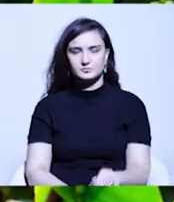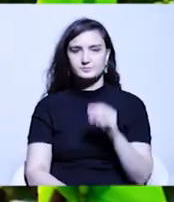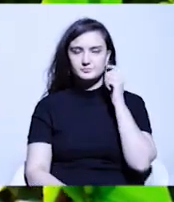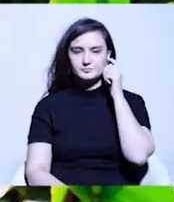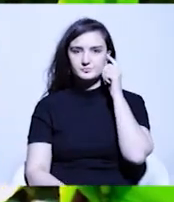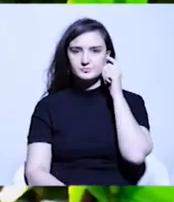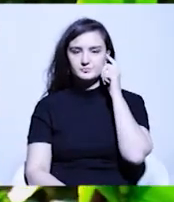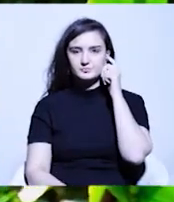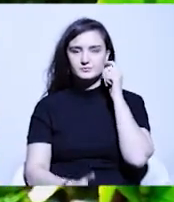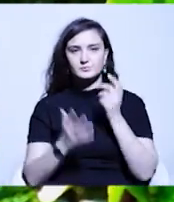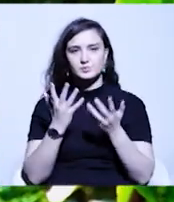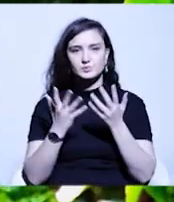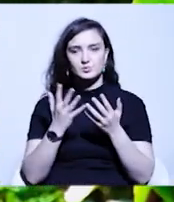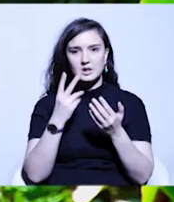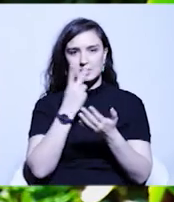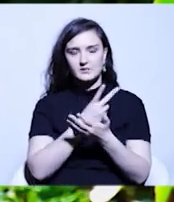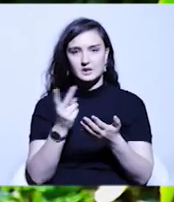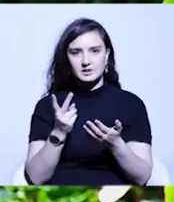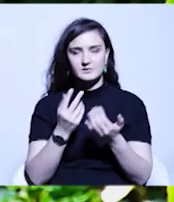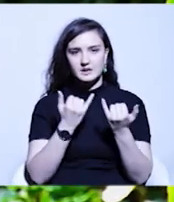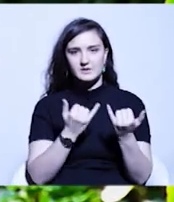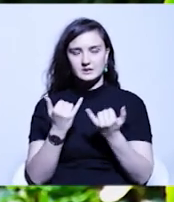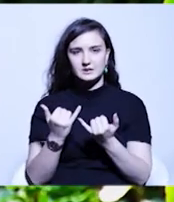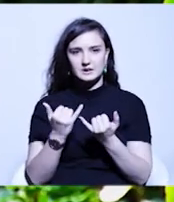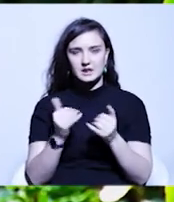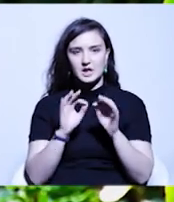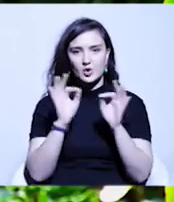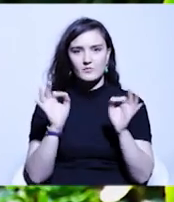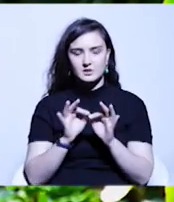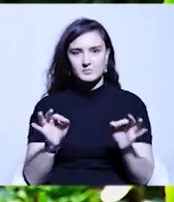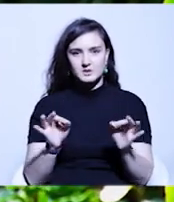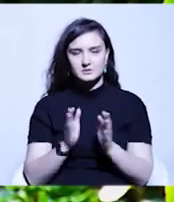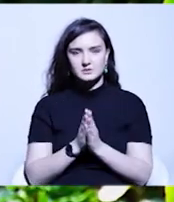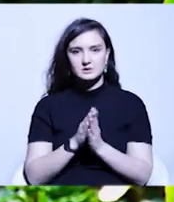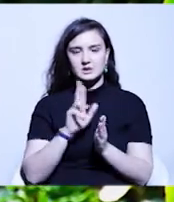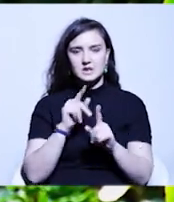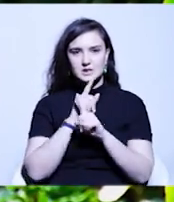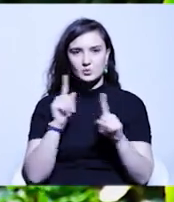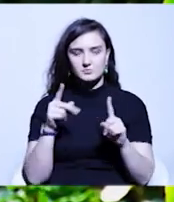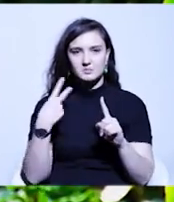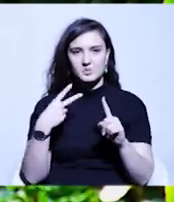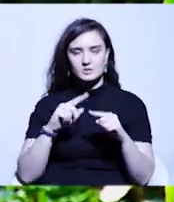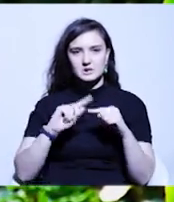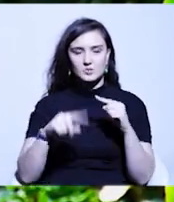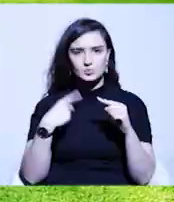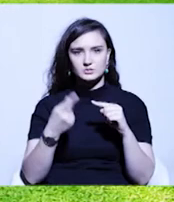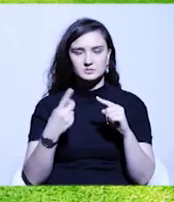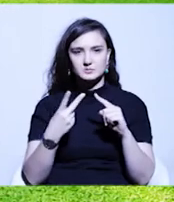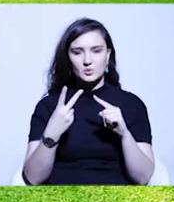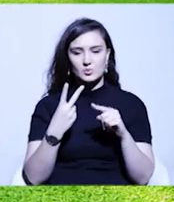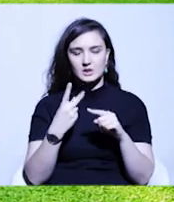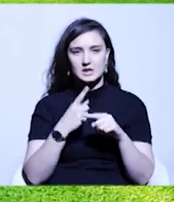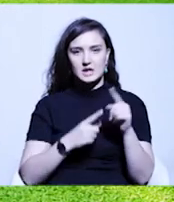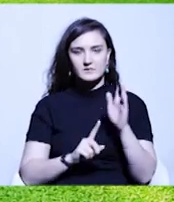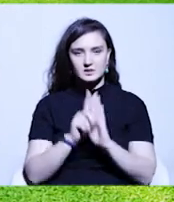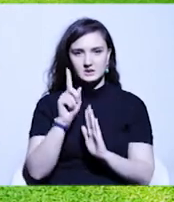იყოს. თუ გადავხედავთ დღევანდელ ხელოვნებას და განსაკუთრებით მე-20 საუკუნის მეორე